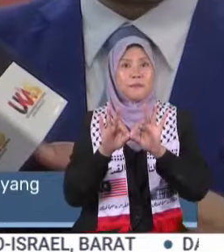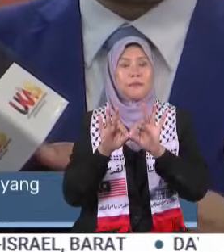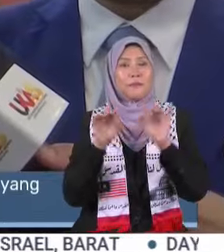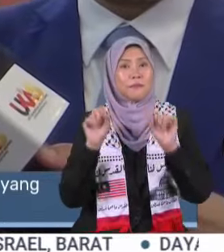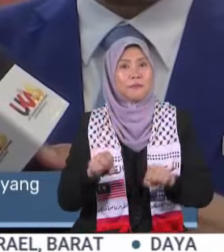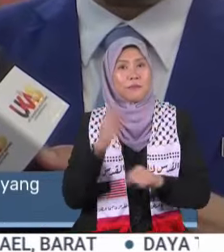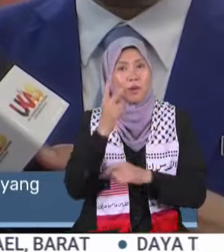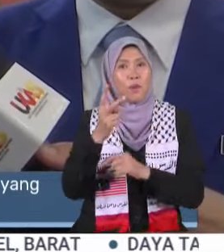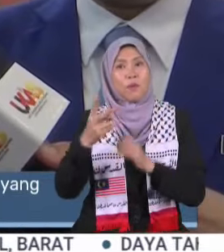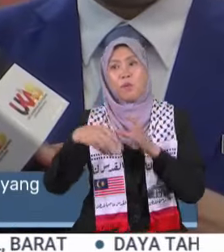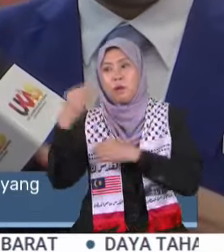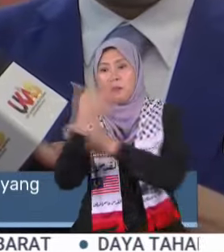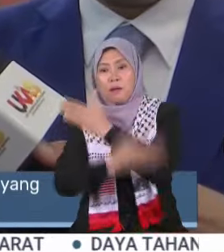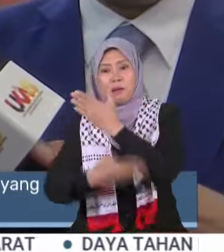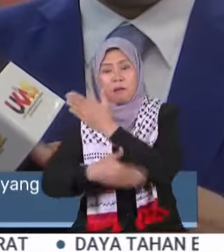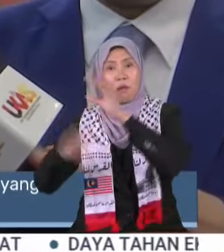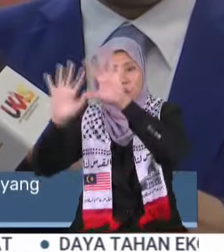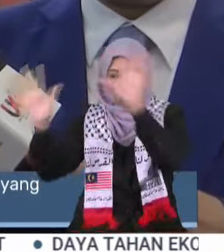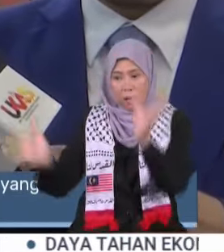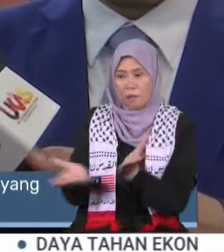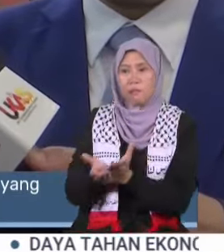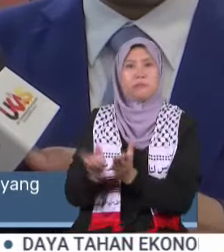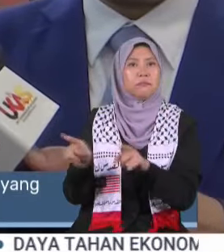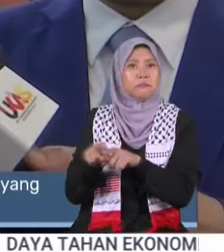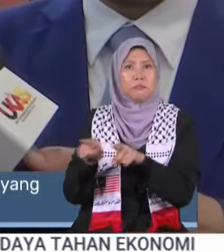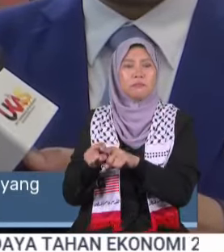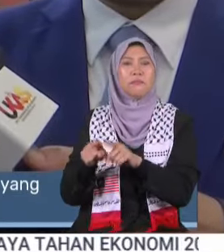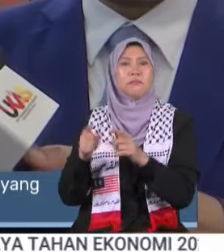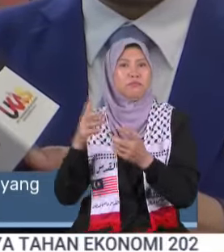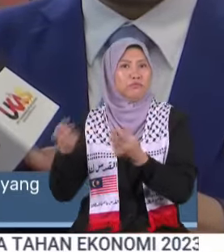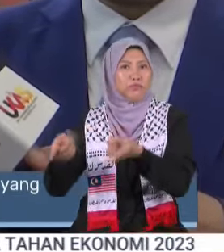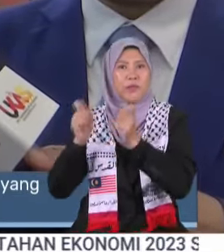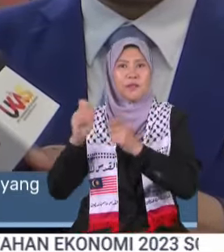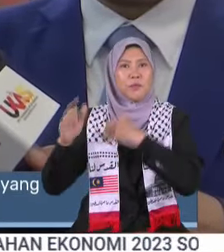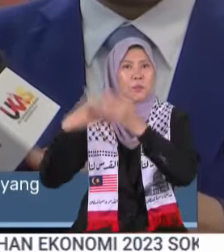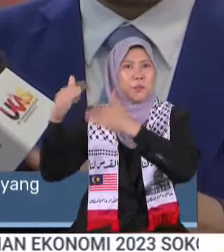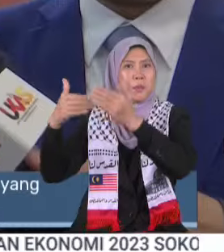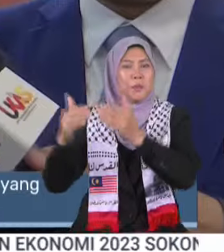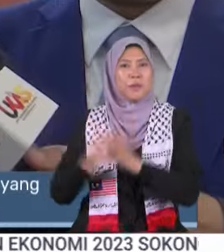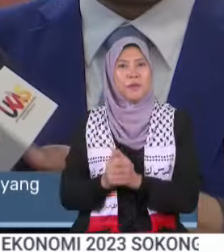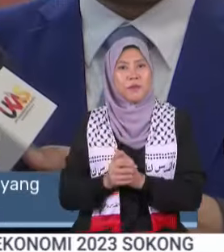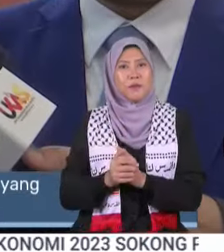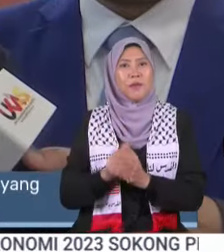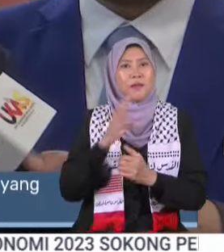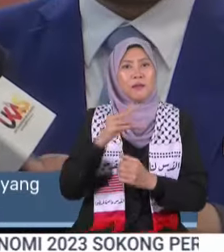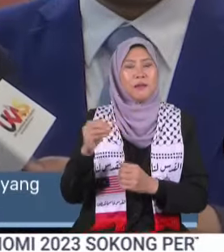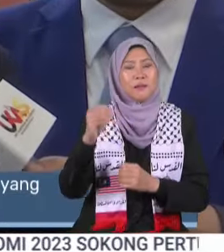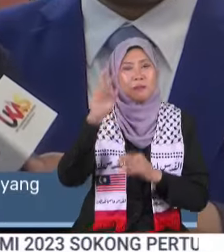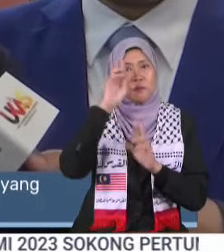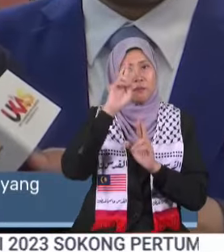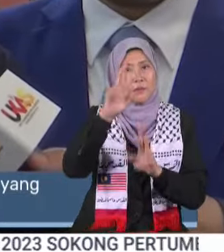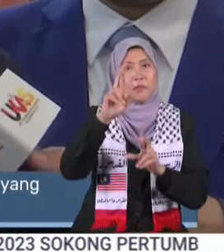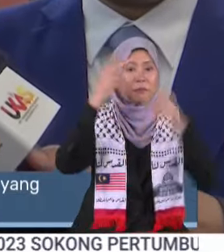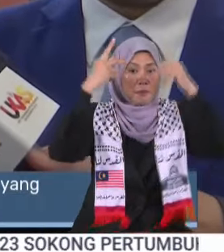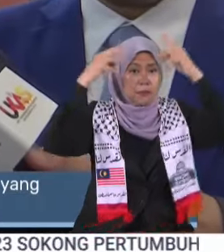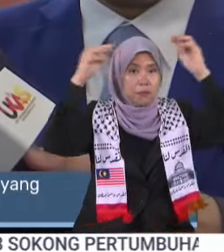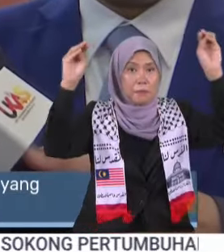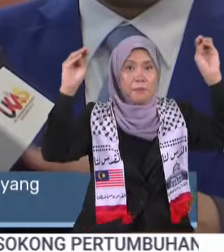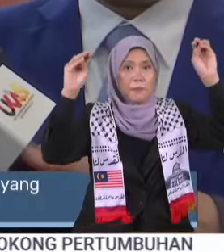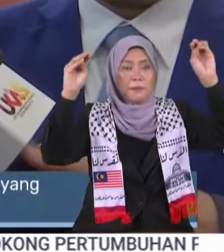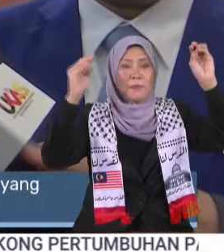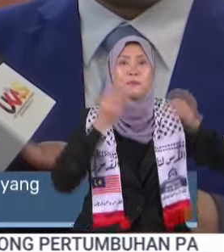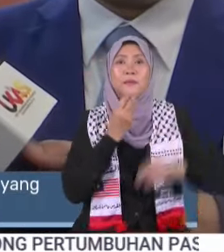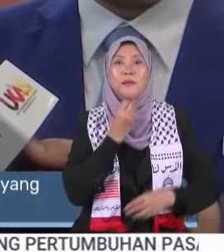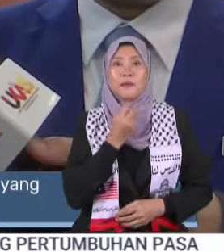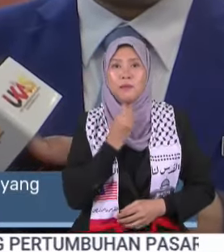transay all the mov the prime minister yang amat berhormat Perdana Menteri an